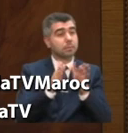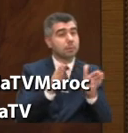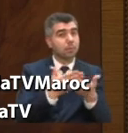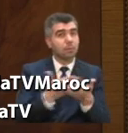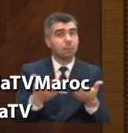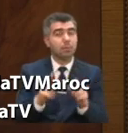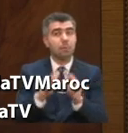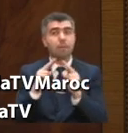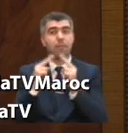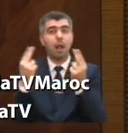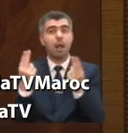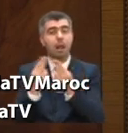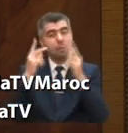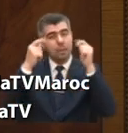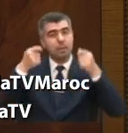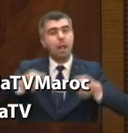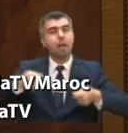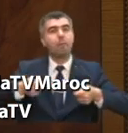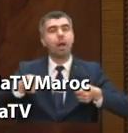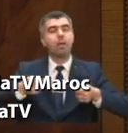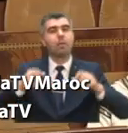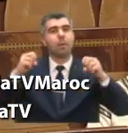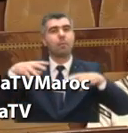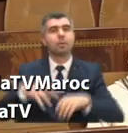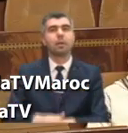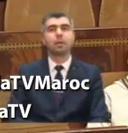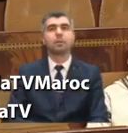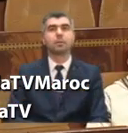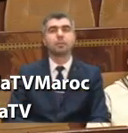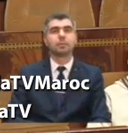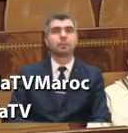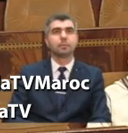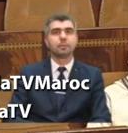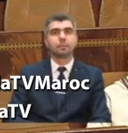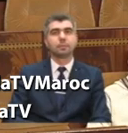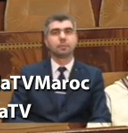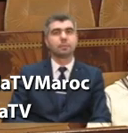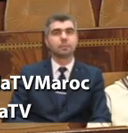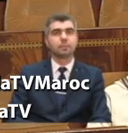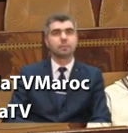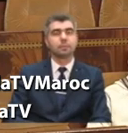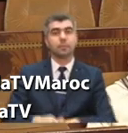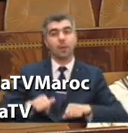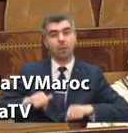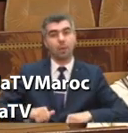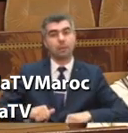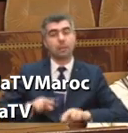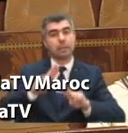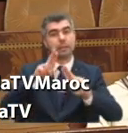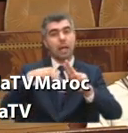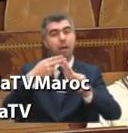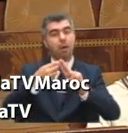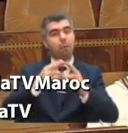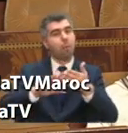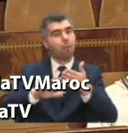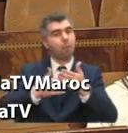على العالم. والسلام عليكم ورحمة الله. شكرا السيدة النائبة المحترمة. سيد الوزير، في ردك على